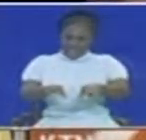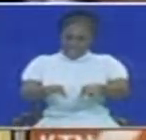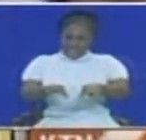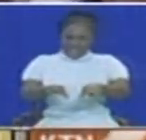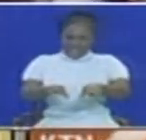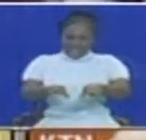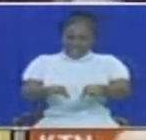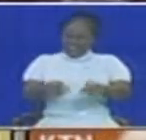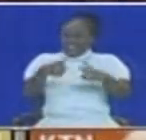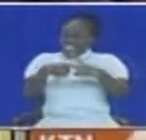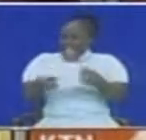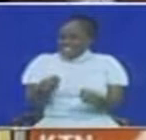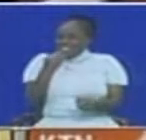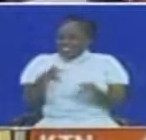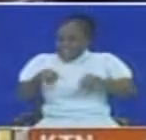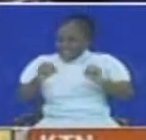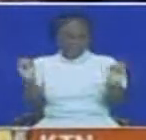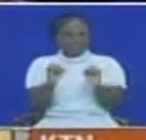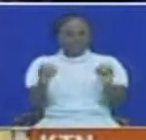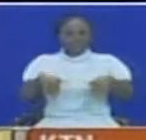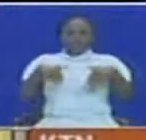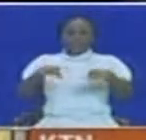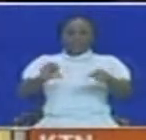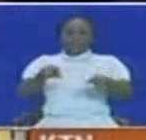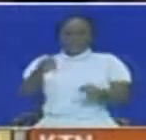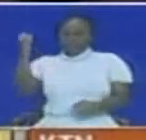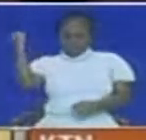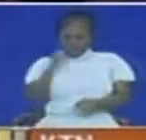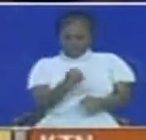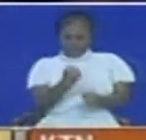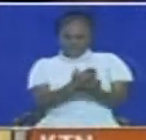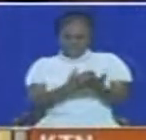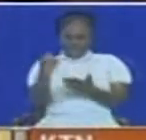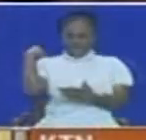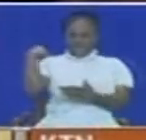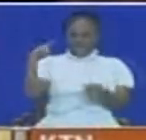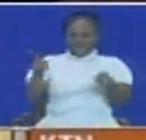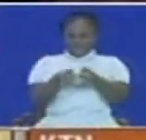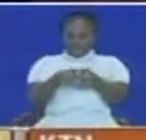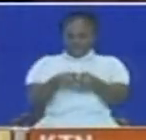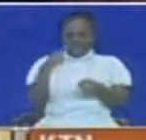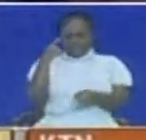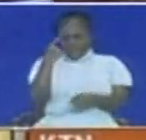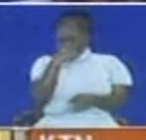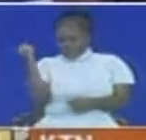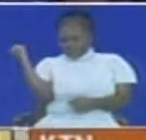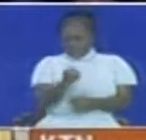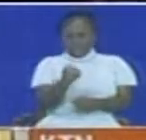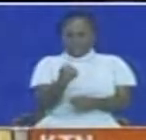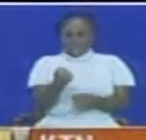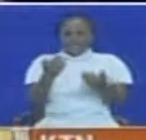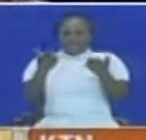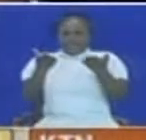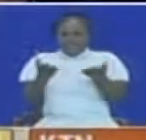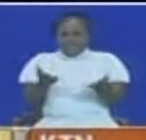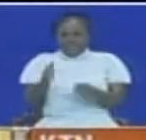Hatujangojea kwa watu kuanza kukula nini? Nyasi. Alidungwa kisu na huku nyuma kwa mgongo, na huku mbele na kwa macho. Sasa mimi kitu